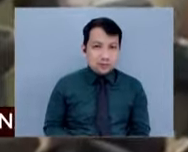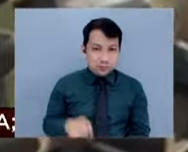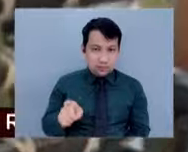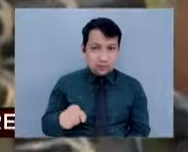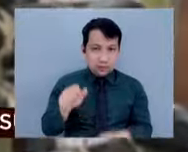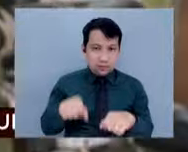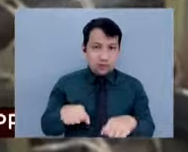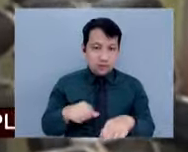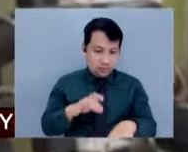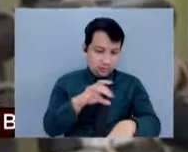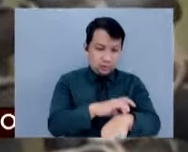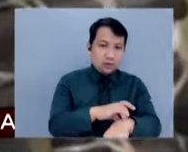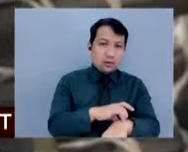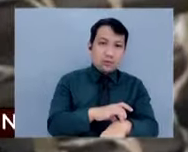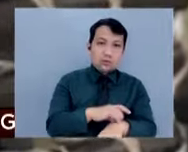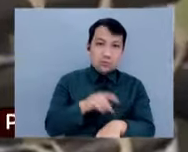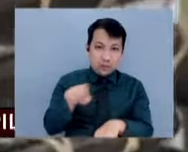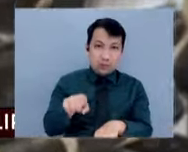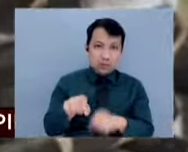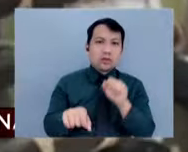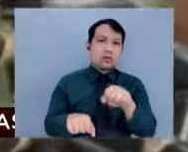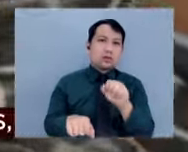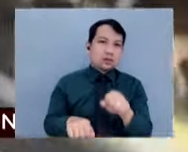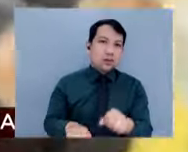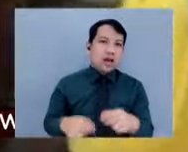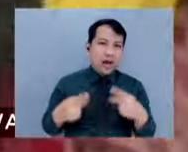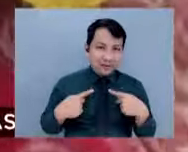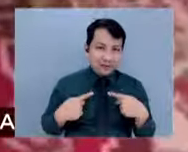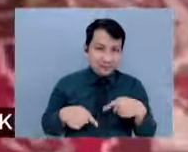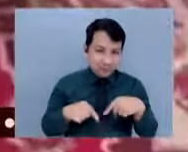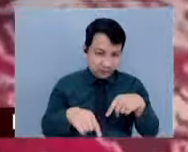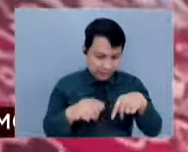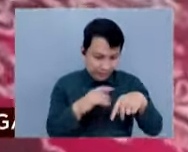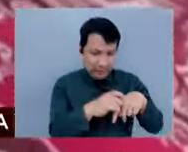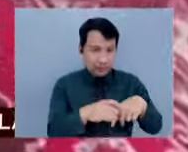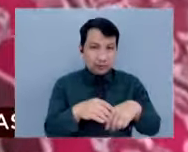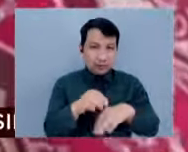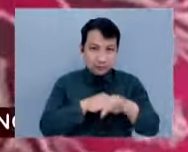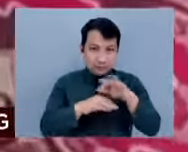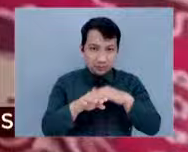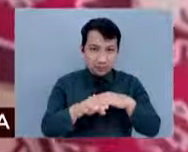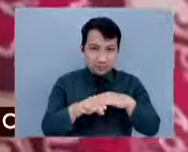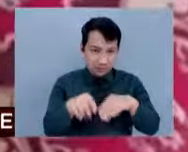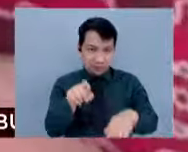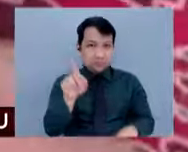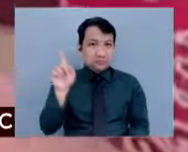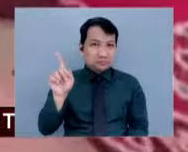ka talaga at may... Opo, meron pa nga po dito. Dito po. Yan,